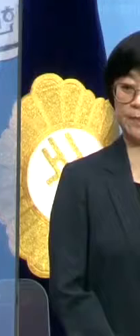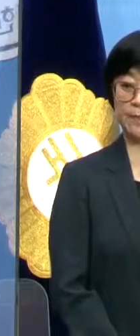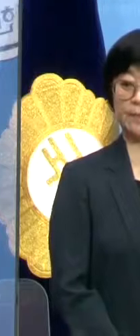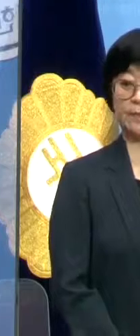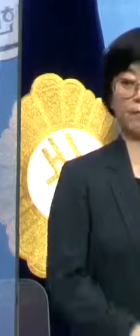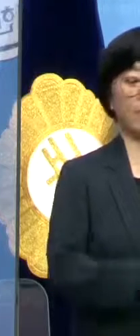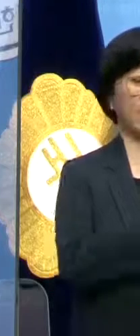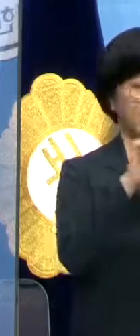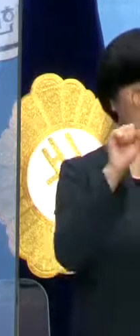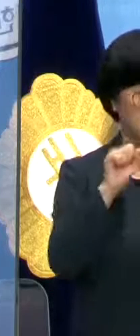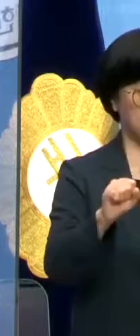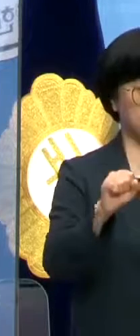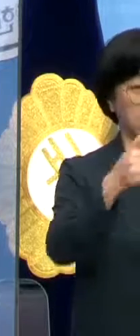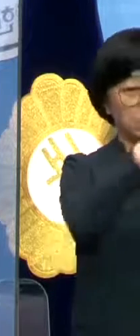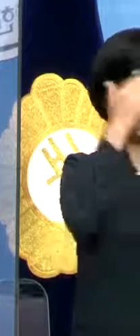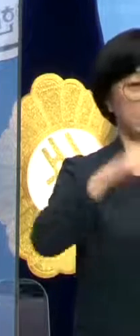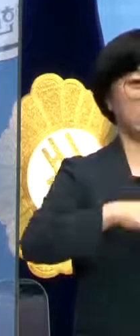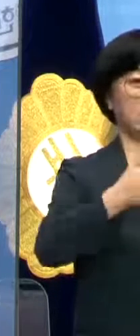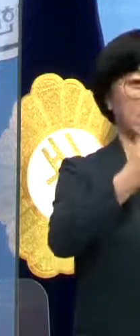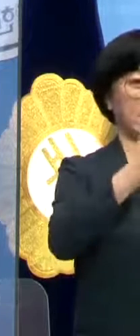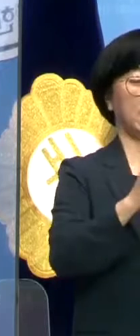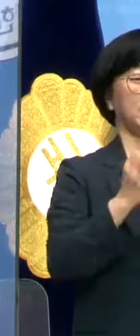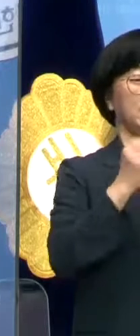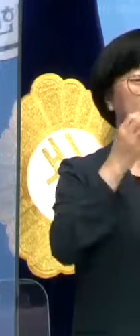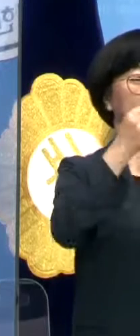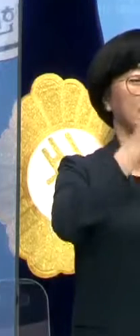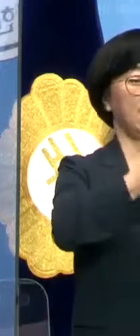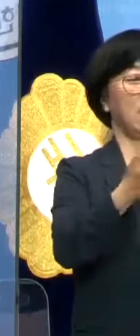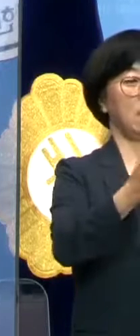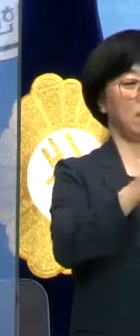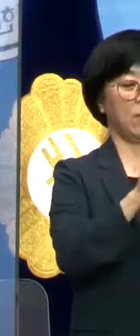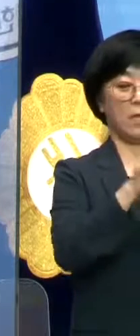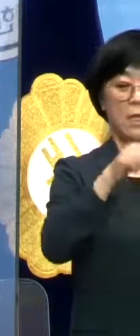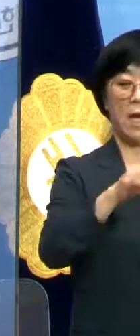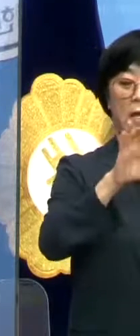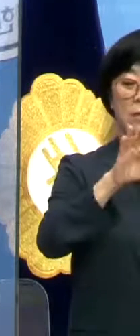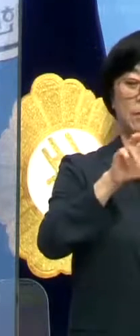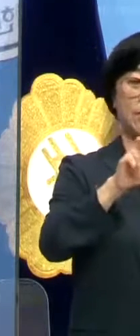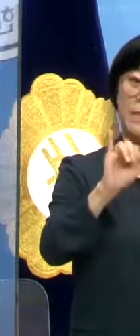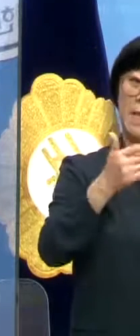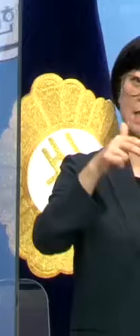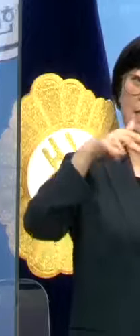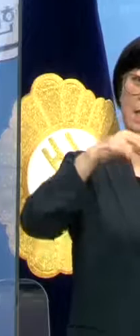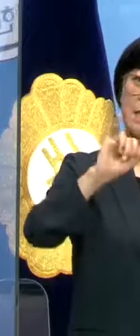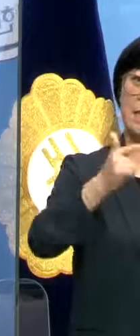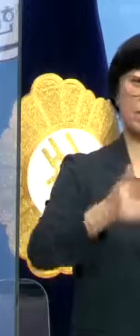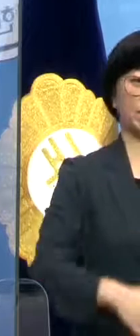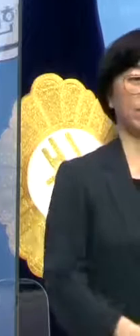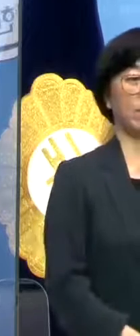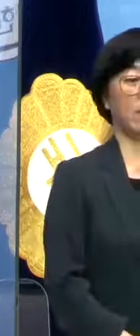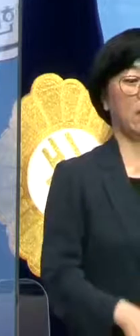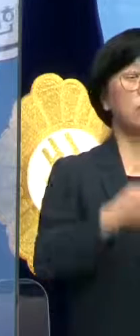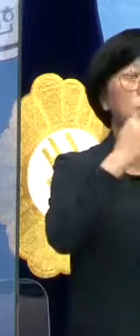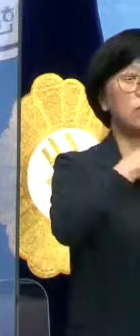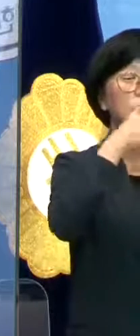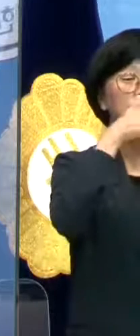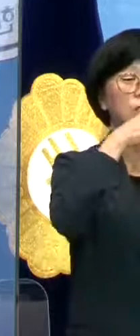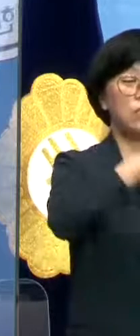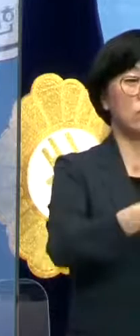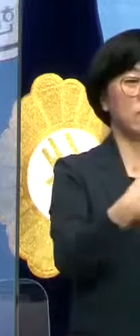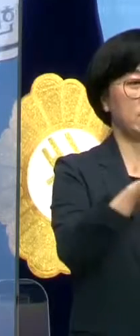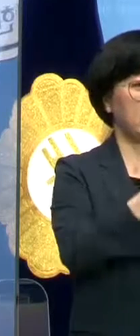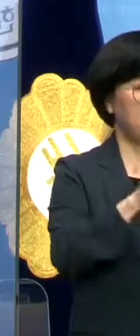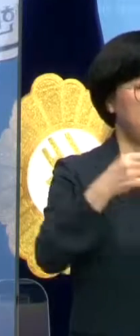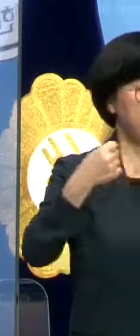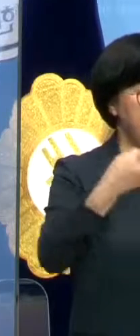네 안녕하세요 청년 정의당 창당 준비 위원장 강민 지닙니다 민주주의를 위해서 싸우고 있는 태국의